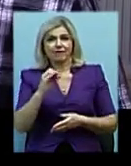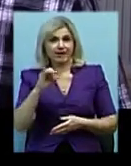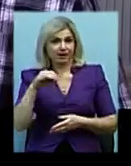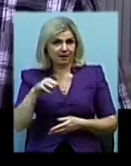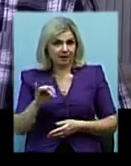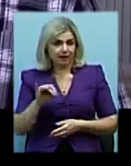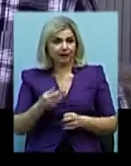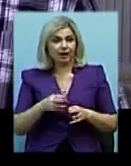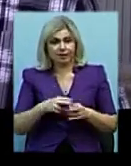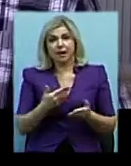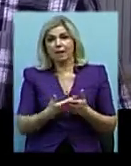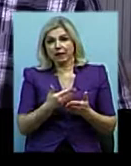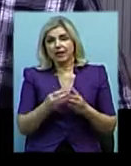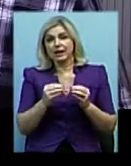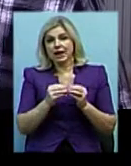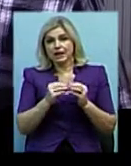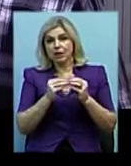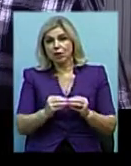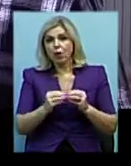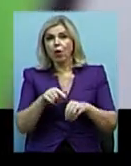Ось це зайняло приблизно десь 10 годин.